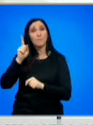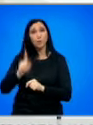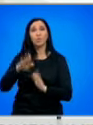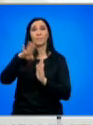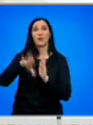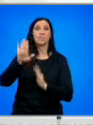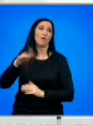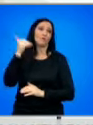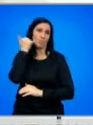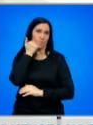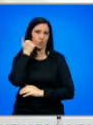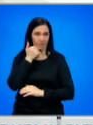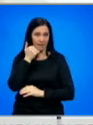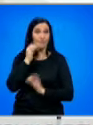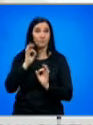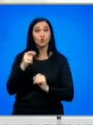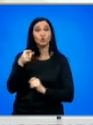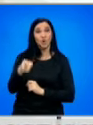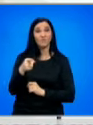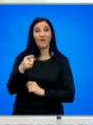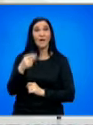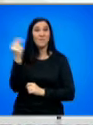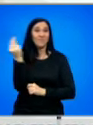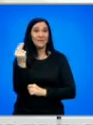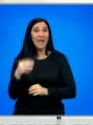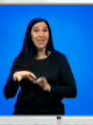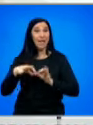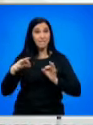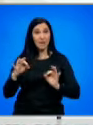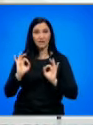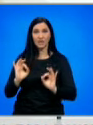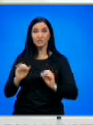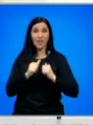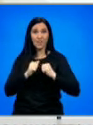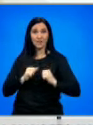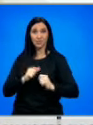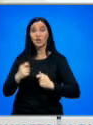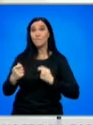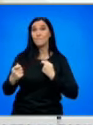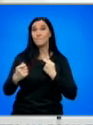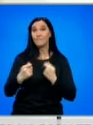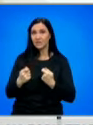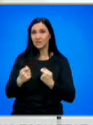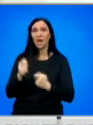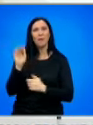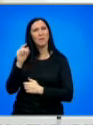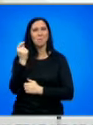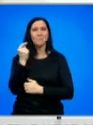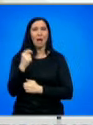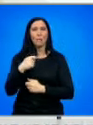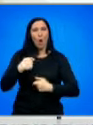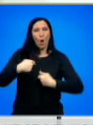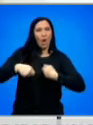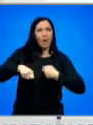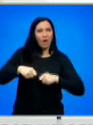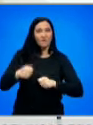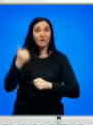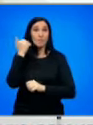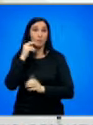неговото потребление. Точно за това и дизайна на мярката е такъв, че да насърчи бизнесите да бъдат малко по-гъвкави,